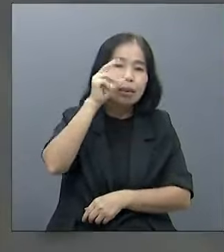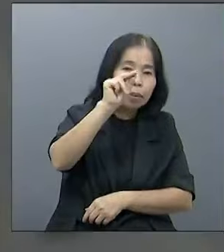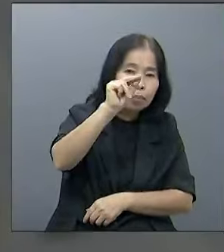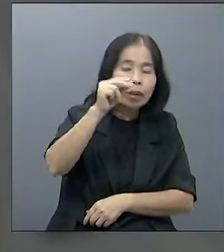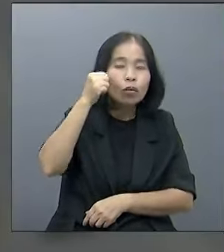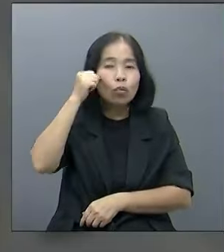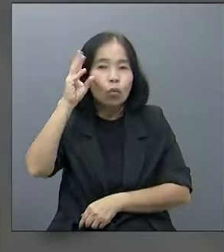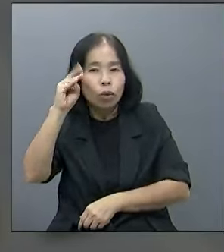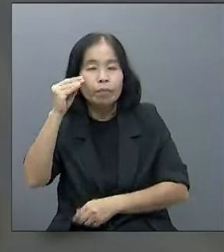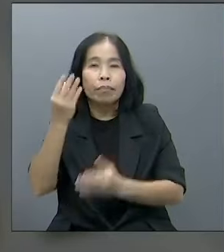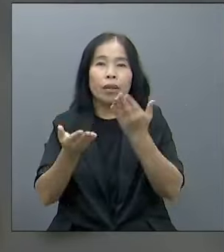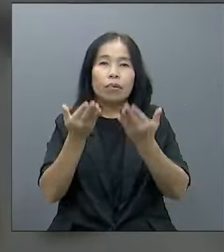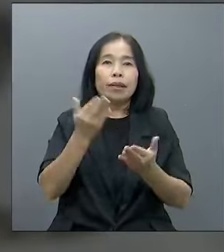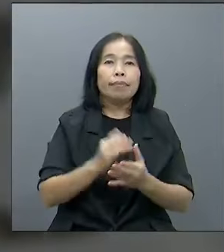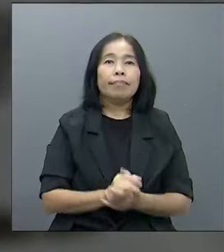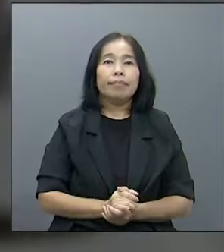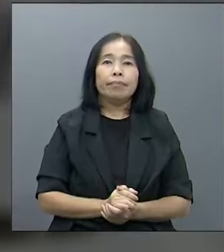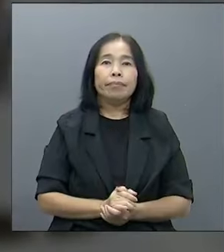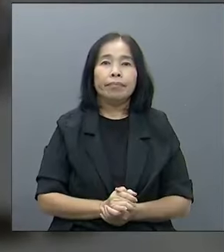60วัน